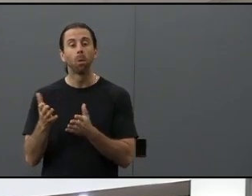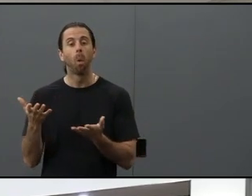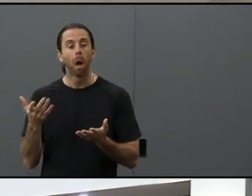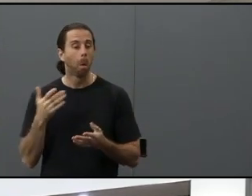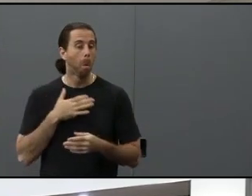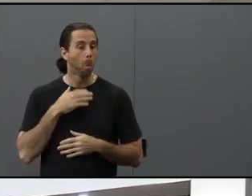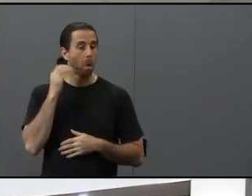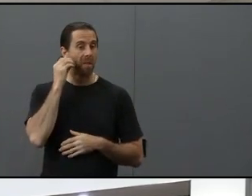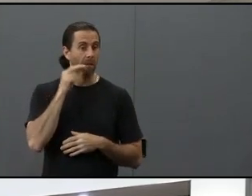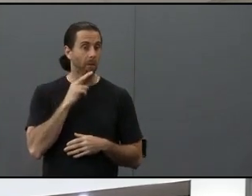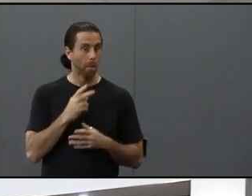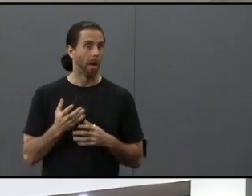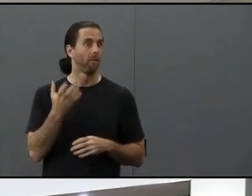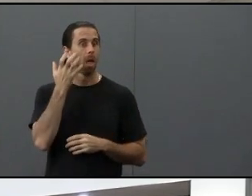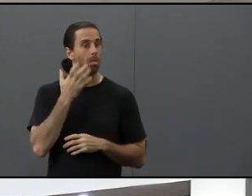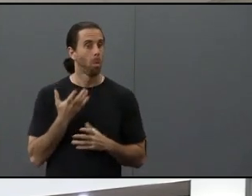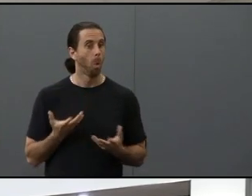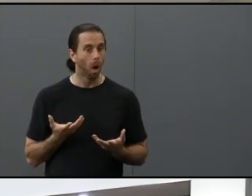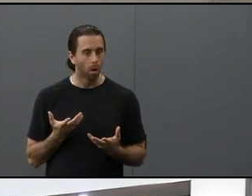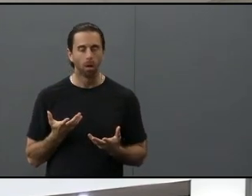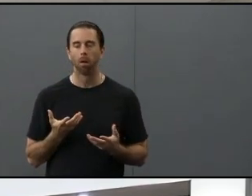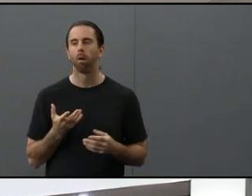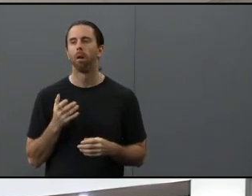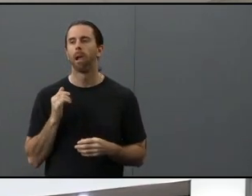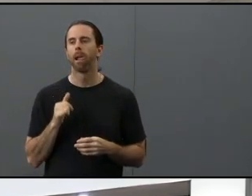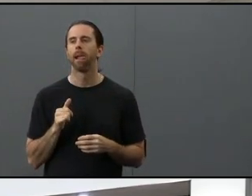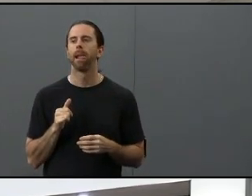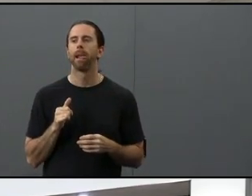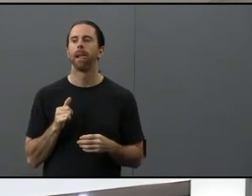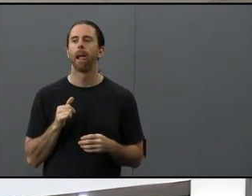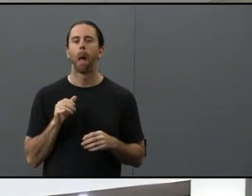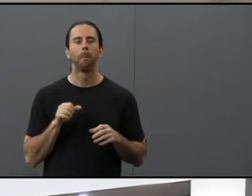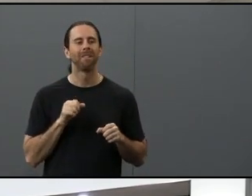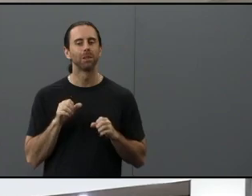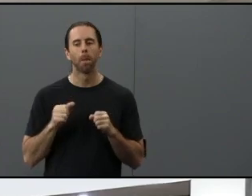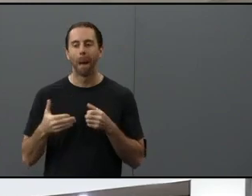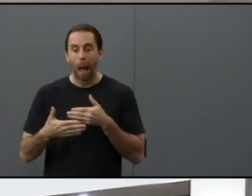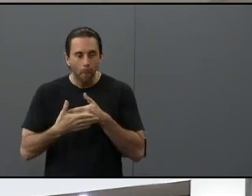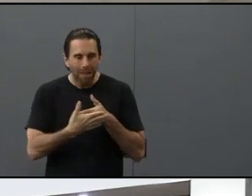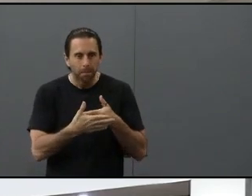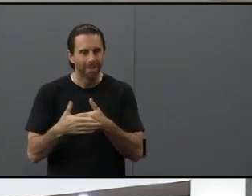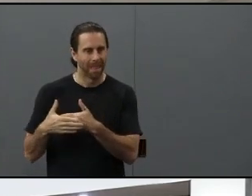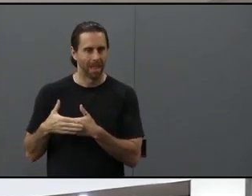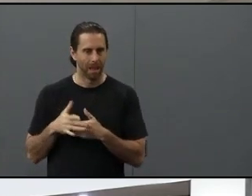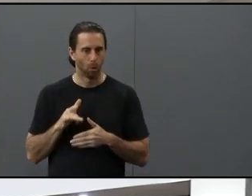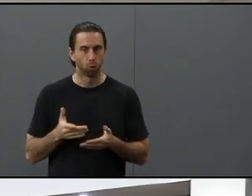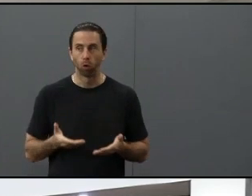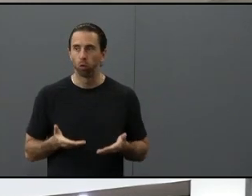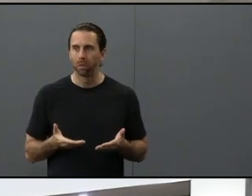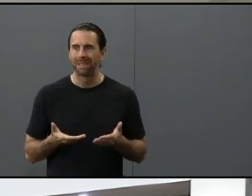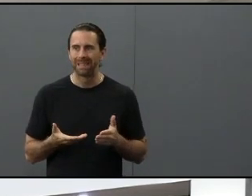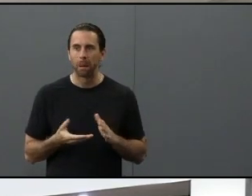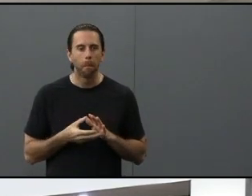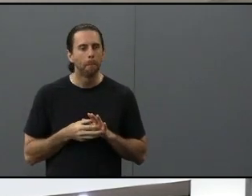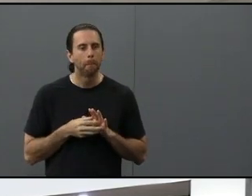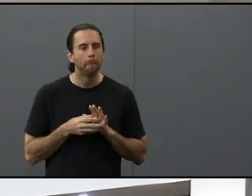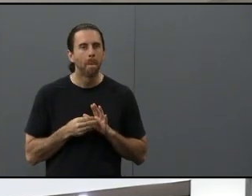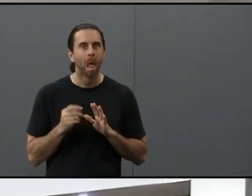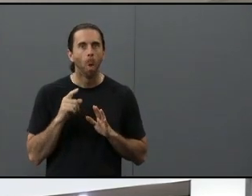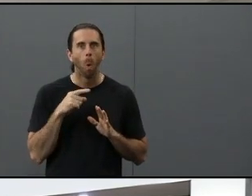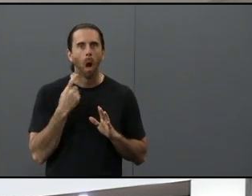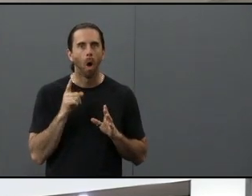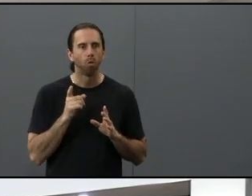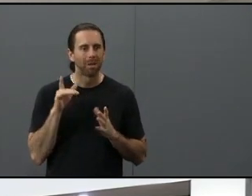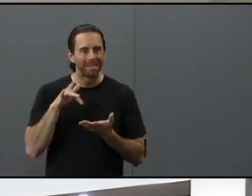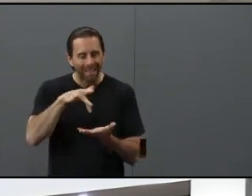avis assez évidente c'est l'approvisionnement en proximité parce que là aujourd'hui le modèle qu'on a c'est que tout est